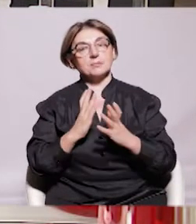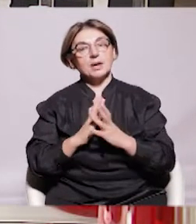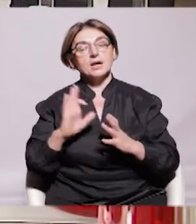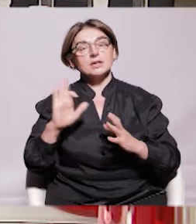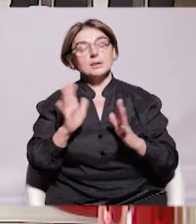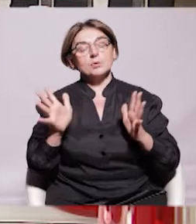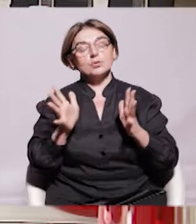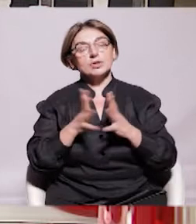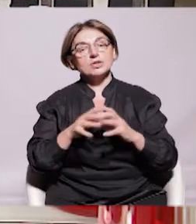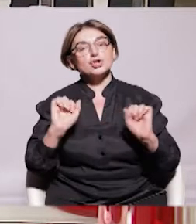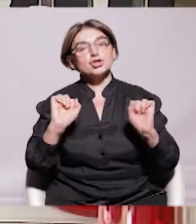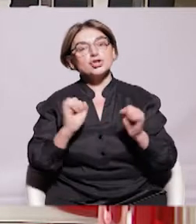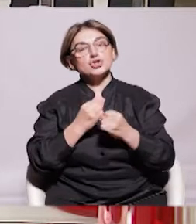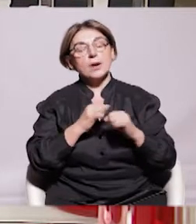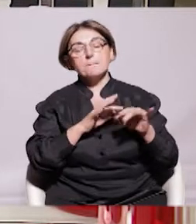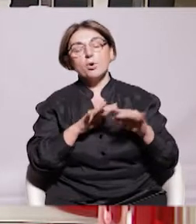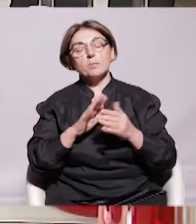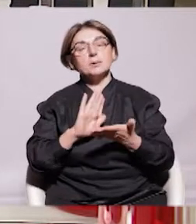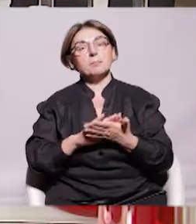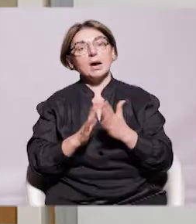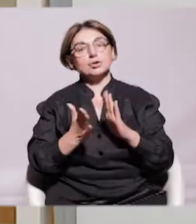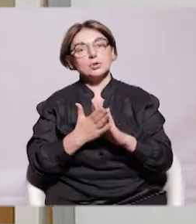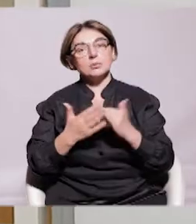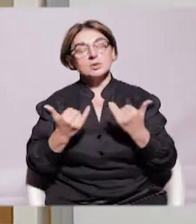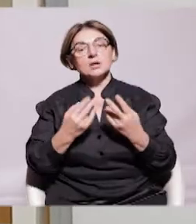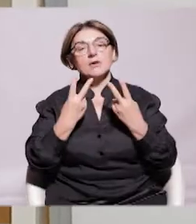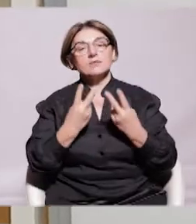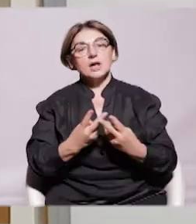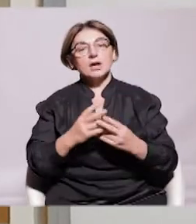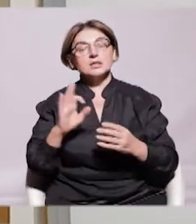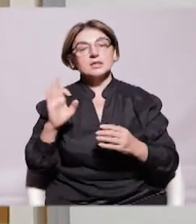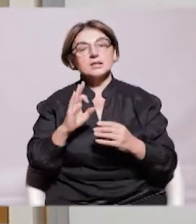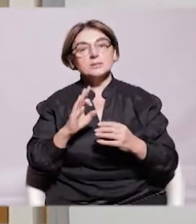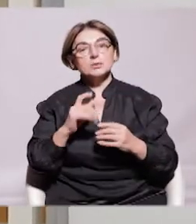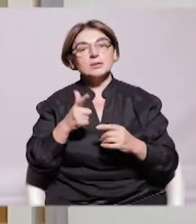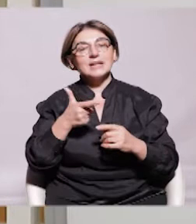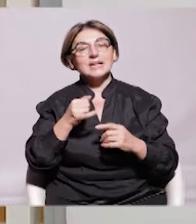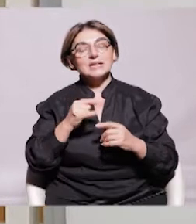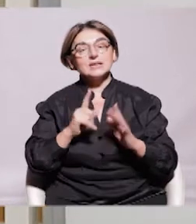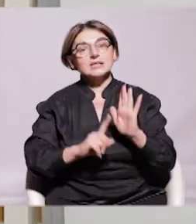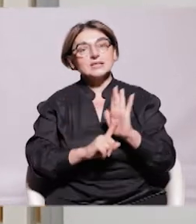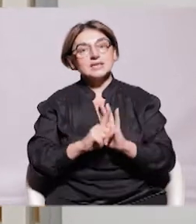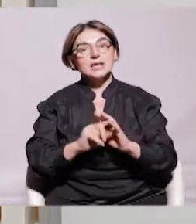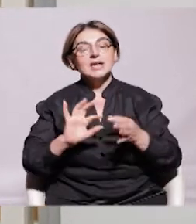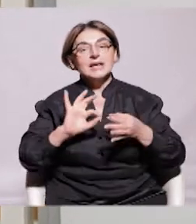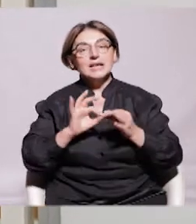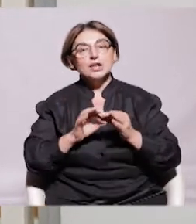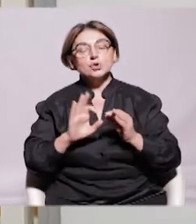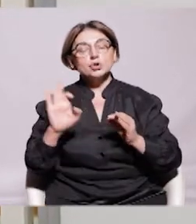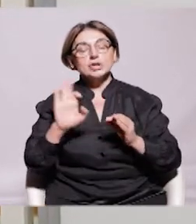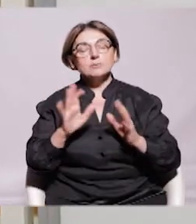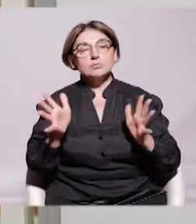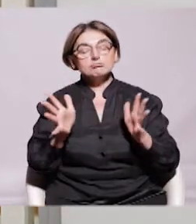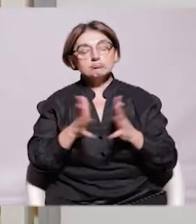თემა ქიმიური რეაქციის სიჩქარეზე მოქმედი ფაქტორები. დღეს ჩვენ განვიხილავთ ქიმიური კინეტიკის საწყისებს, კერძოდ